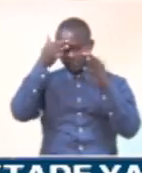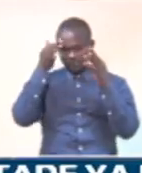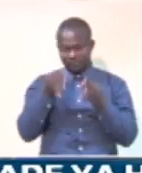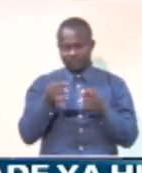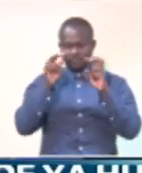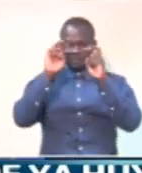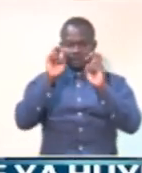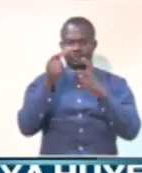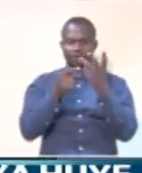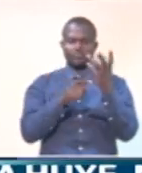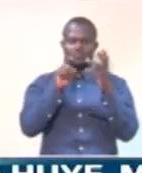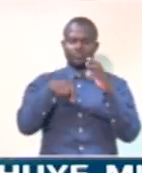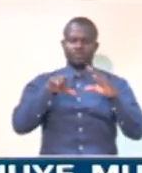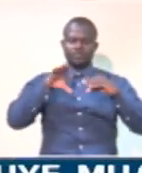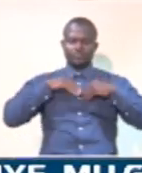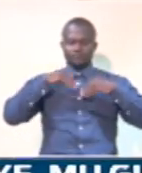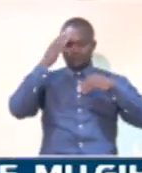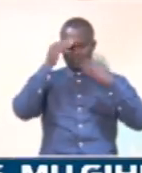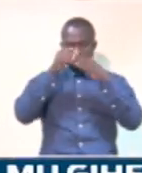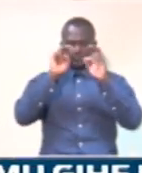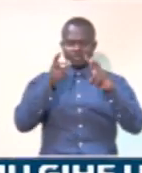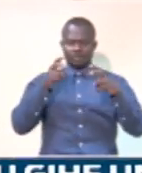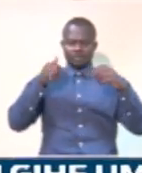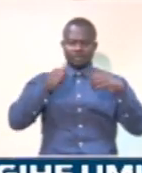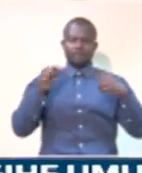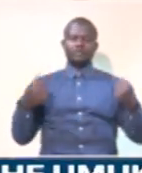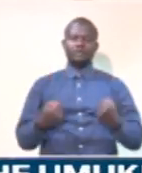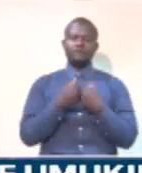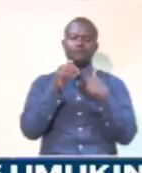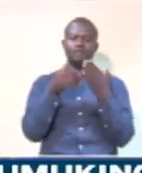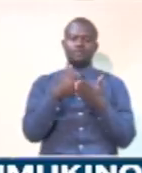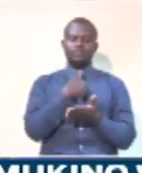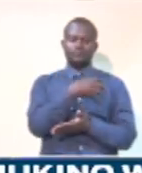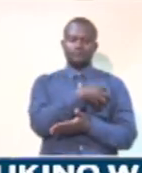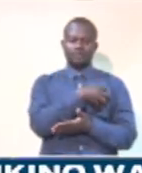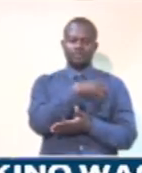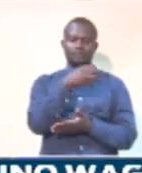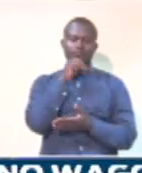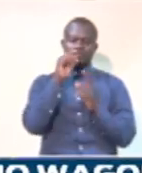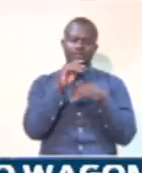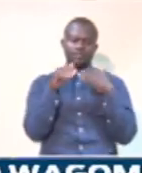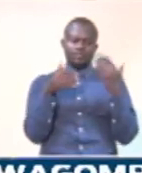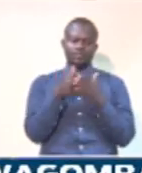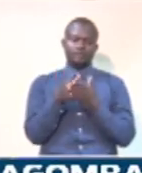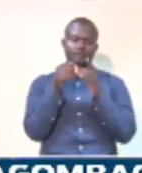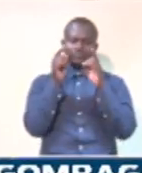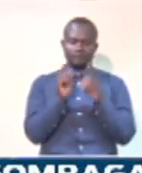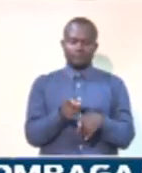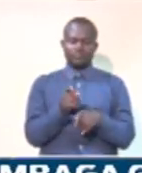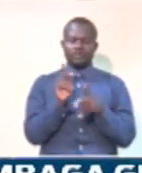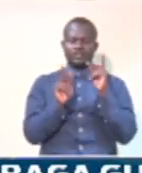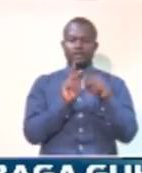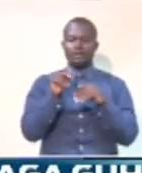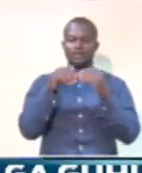yuko hari ibyo igomba kwigomwa kugira ngo izo ngaruka zose zishobora kugera ku bukungu zitaza zose zikagera ku muturage